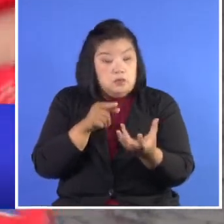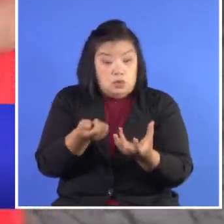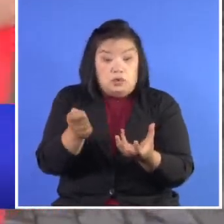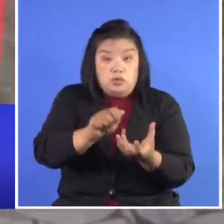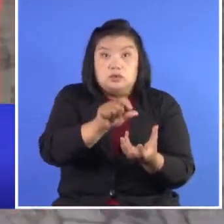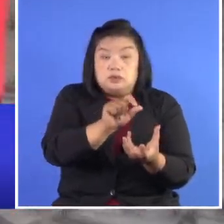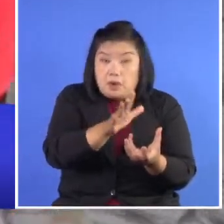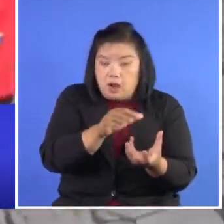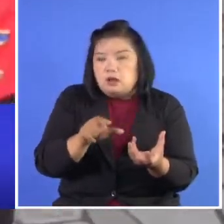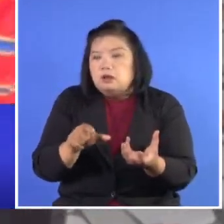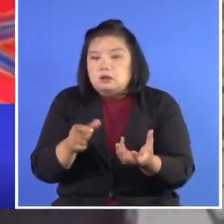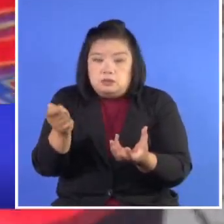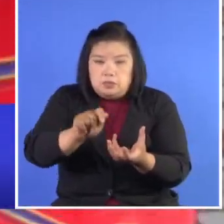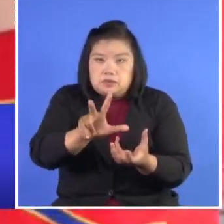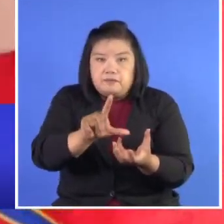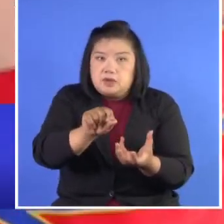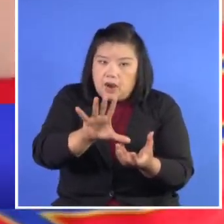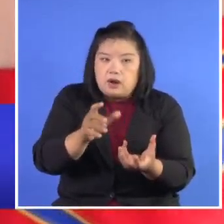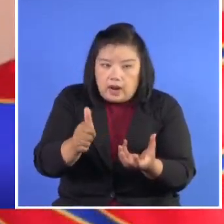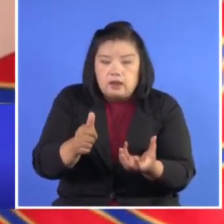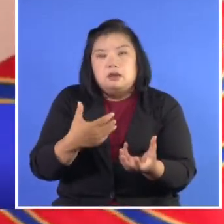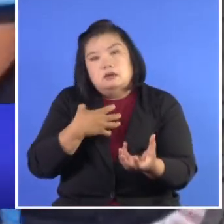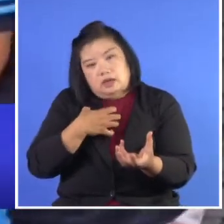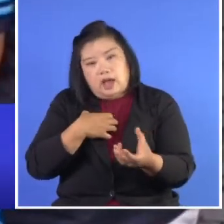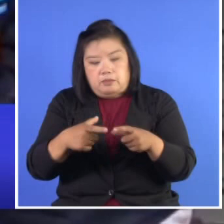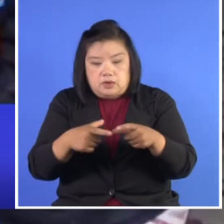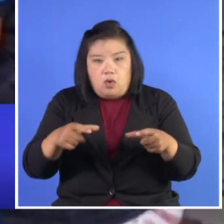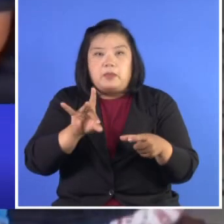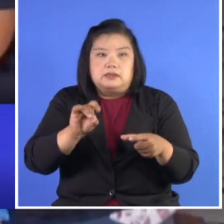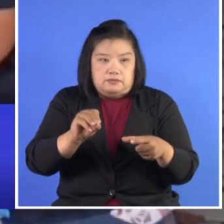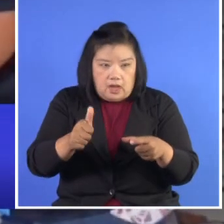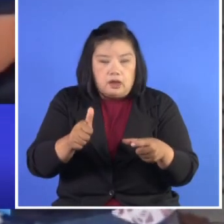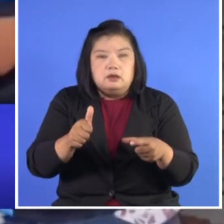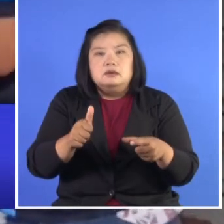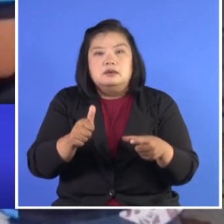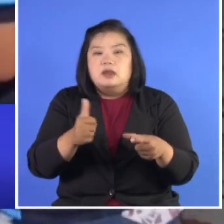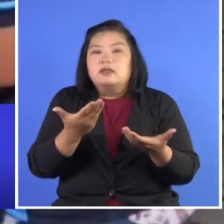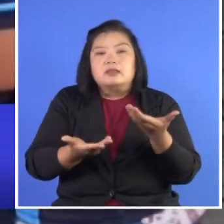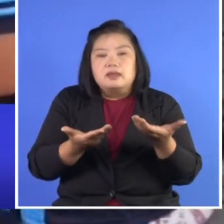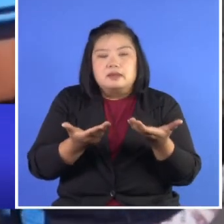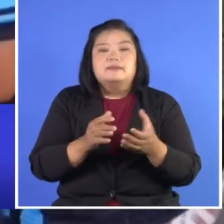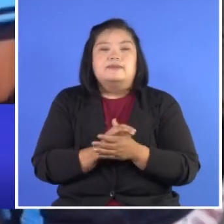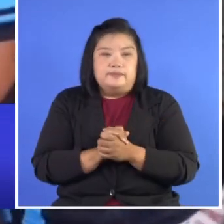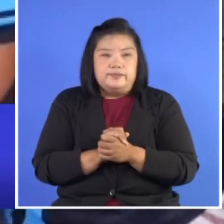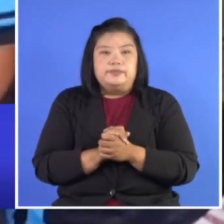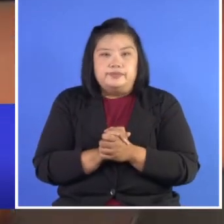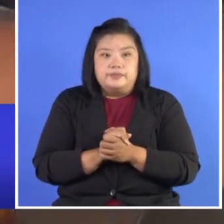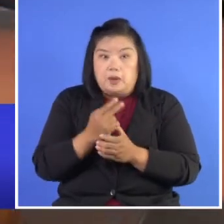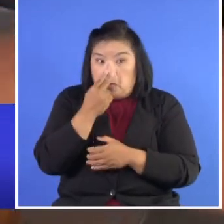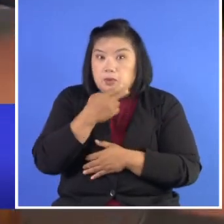20บาทหรือจะใส่กล่องครึ่งกิโลกรัม80บาทขออนุญาตกลืนรายทีหนึ่งนะคะแหมเห็นแล้วมันรู้สึกชื่นใจ